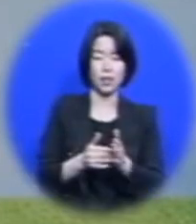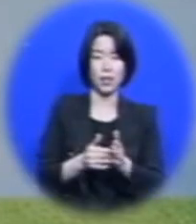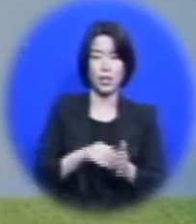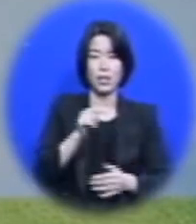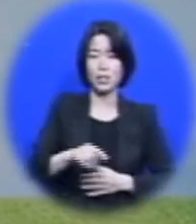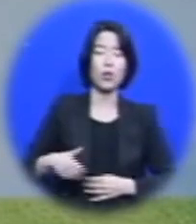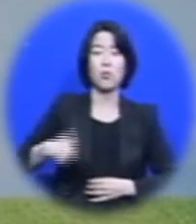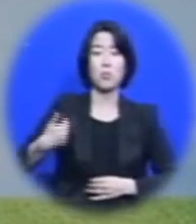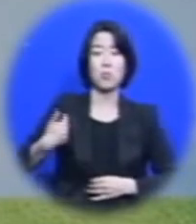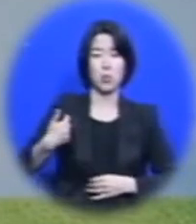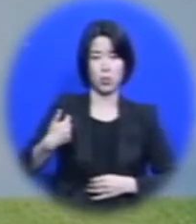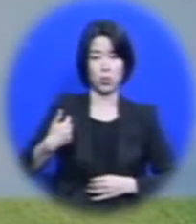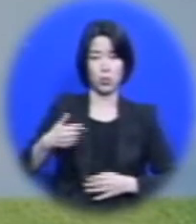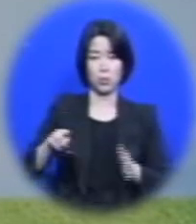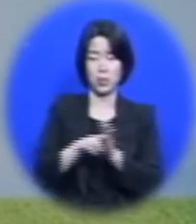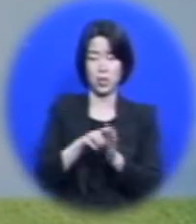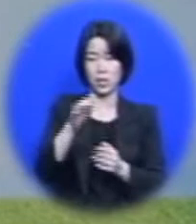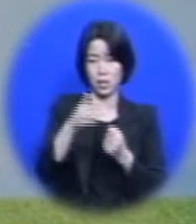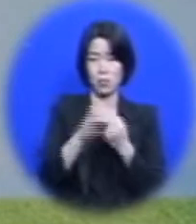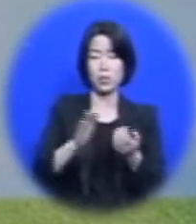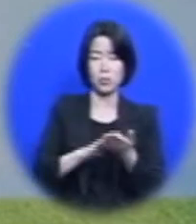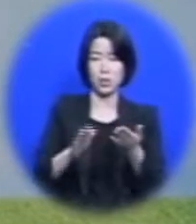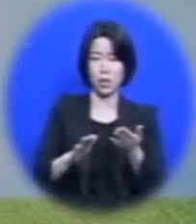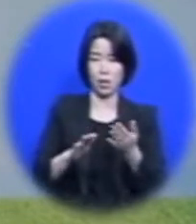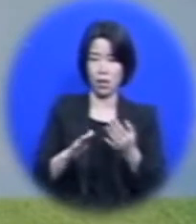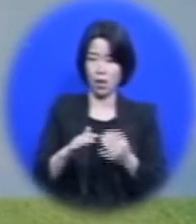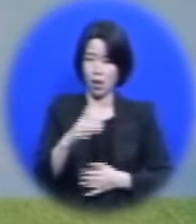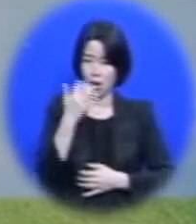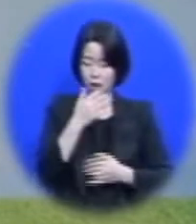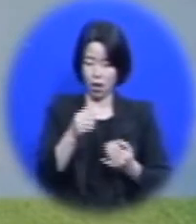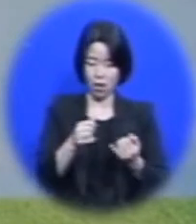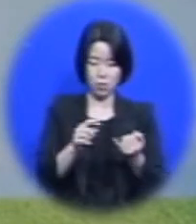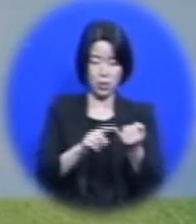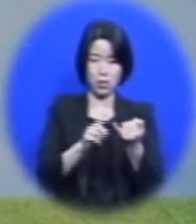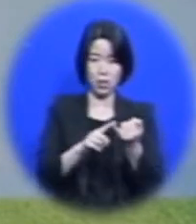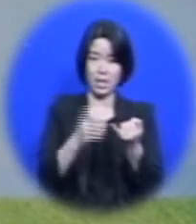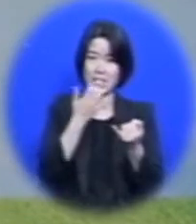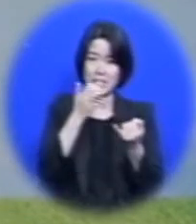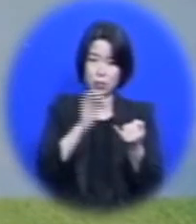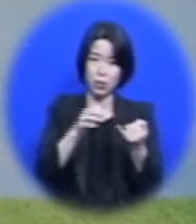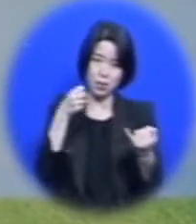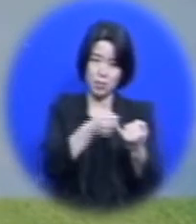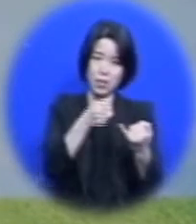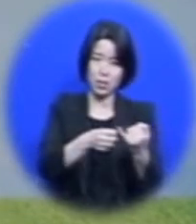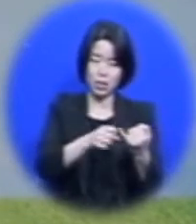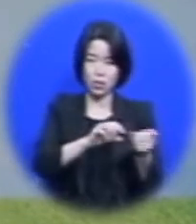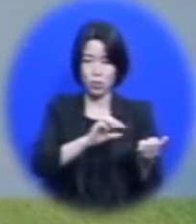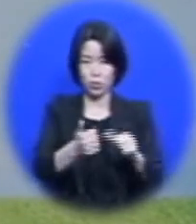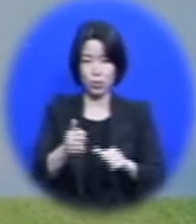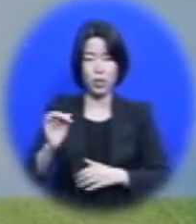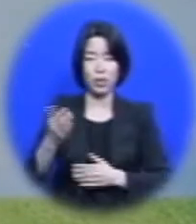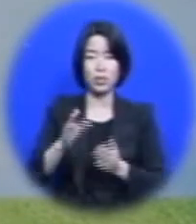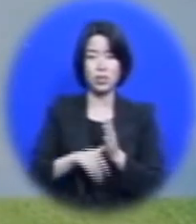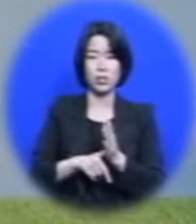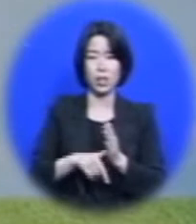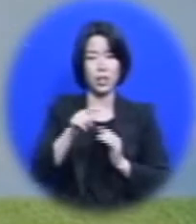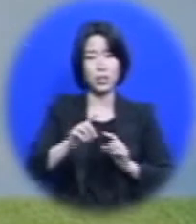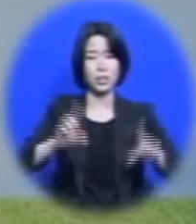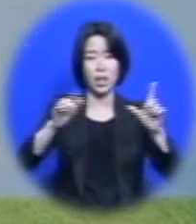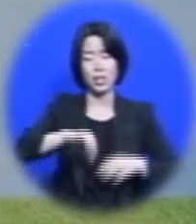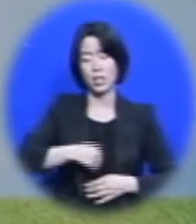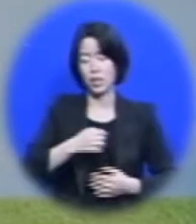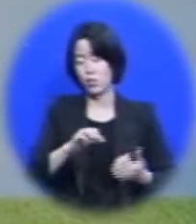이걸 모르고 있기 때문입니다. 가늠한 여인이 돌에 맞아 죽을 지경이 되었을 때 그 여인은 그날 자기가 죽는 줄